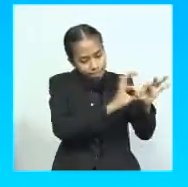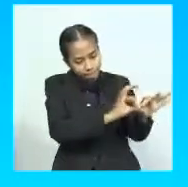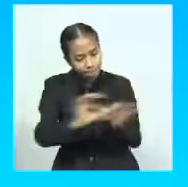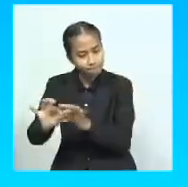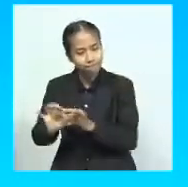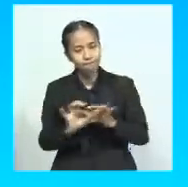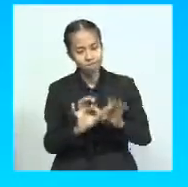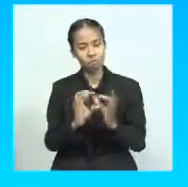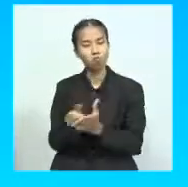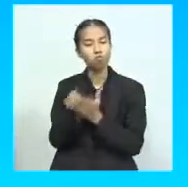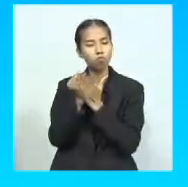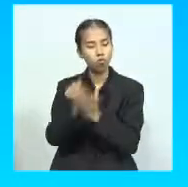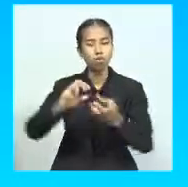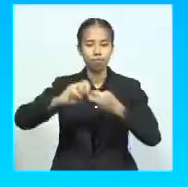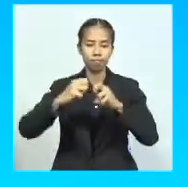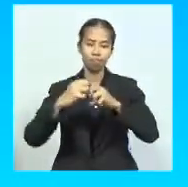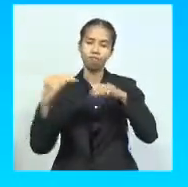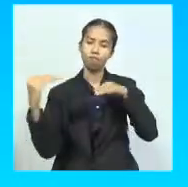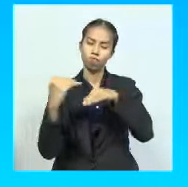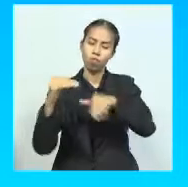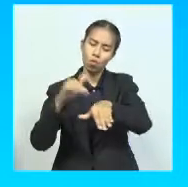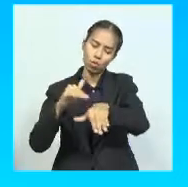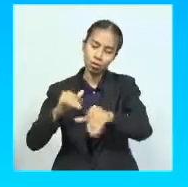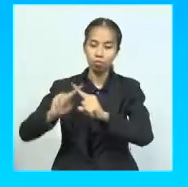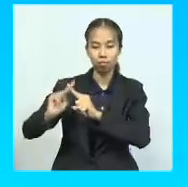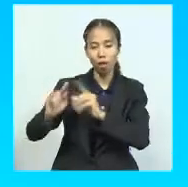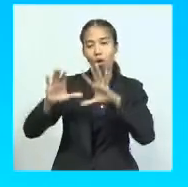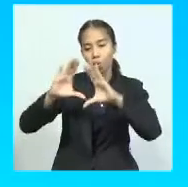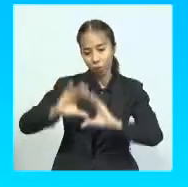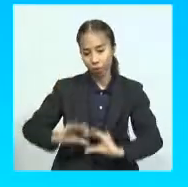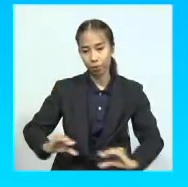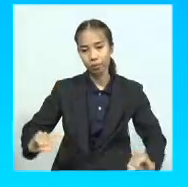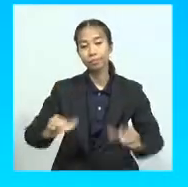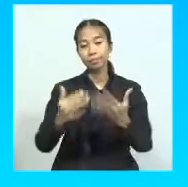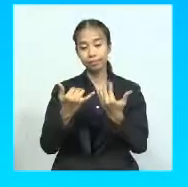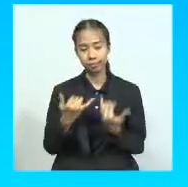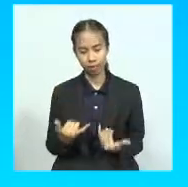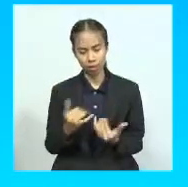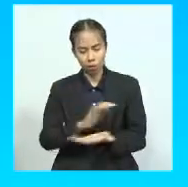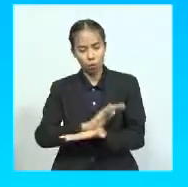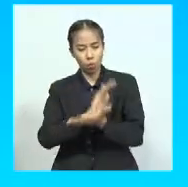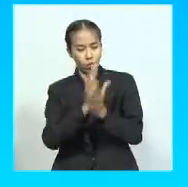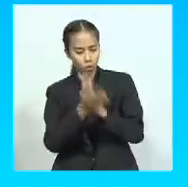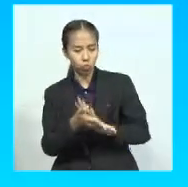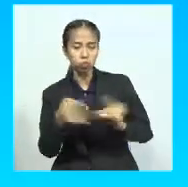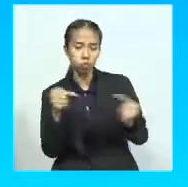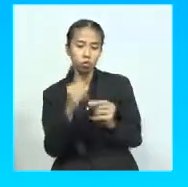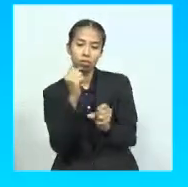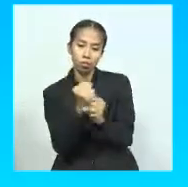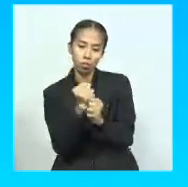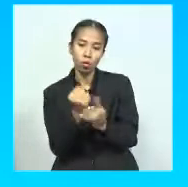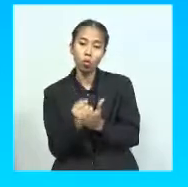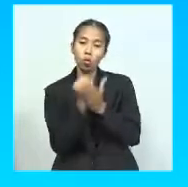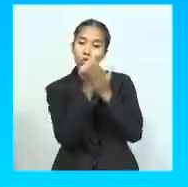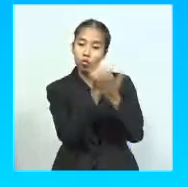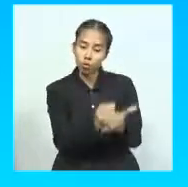วยลดปัญหาการจราจรซึ่งถือว่าเป็นการปฏิรูประบบขนส่งมวลชนทางรางแล้วก็ปฏิรูปการเชื่อมต่อกันให้เกิ